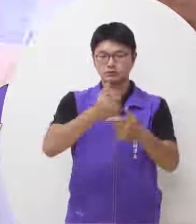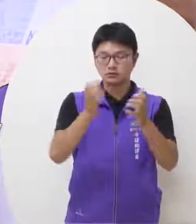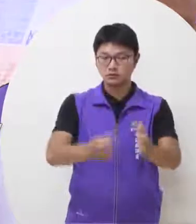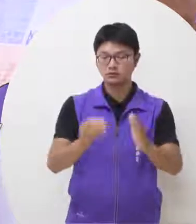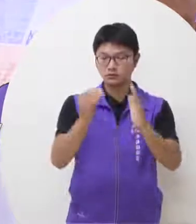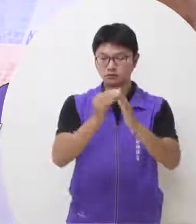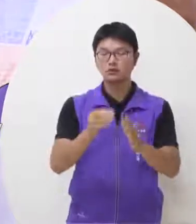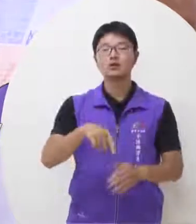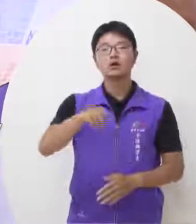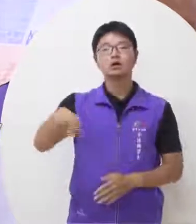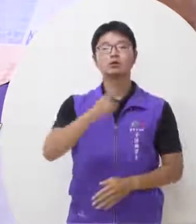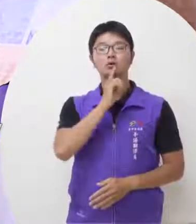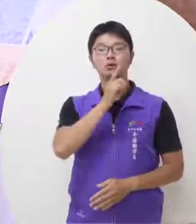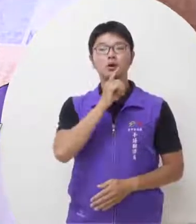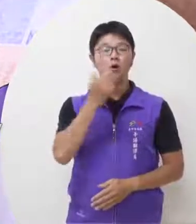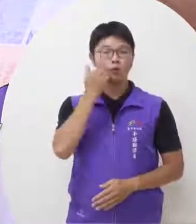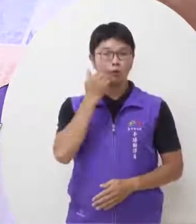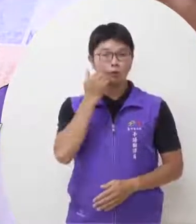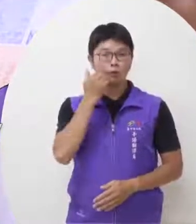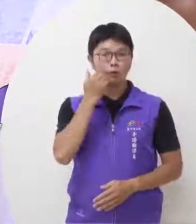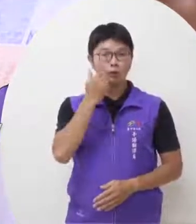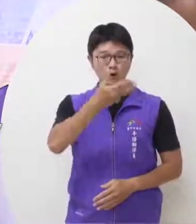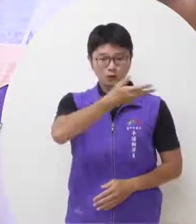水沟以内的就属于私人的